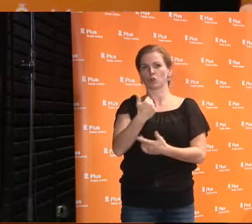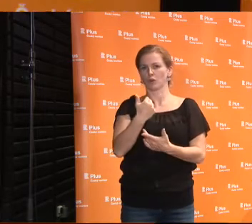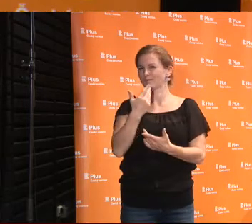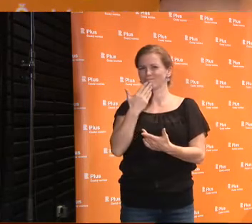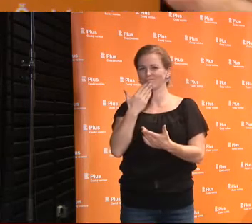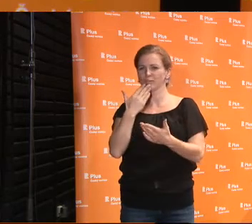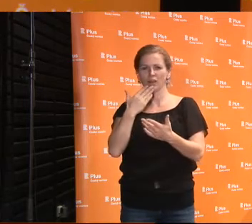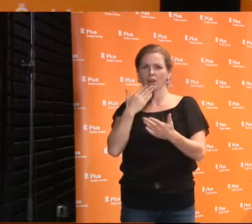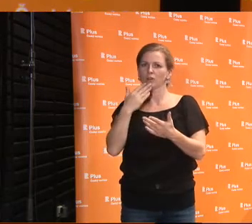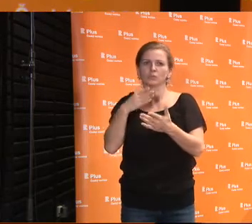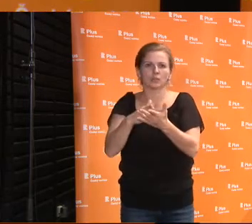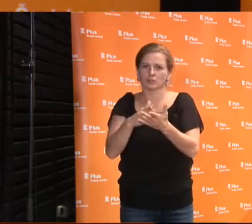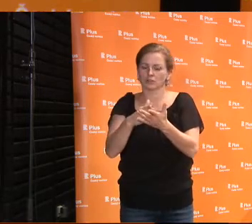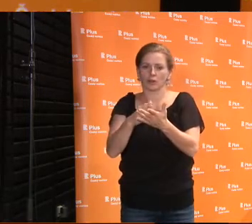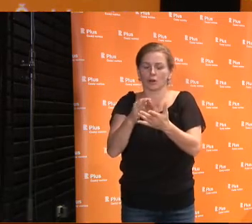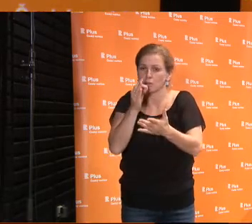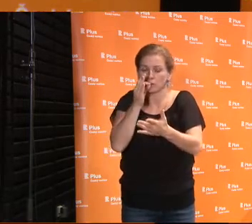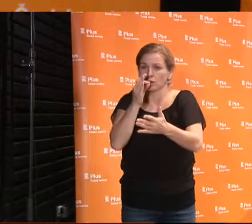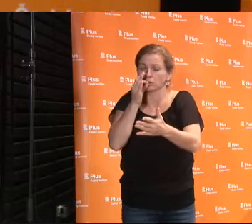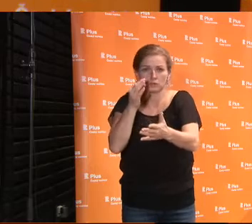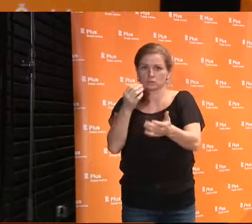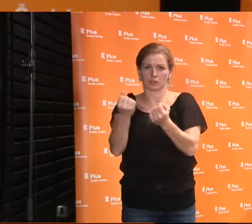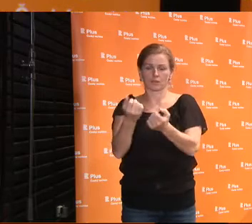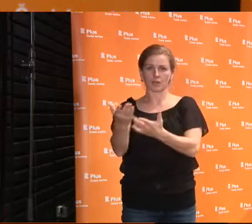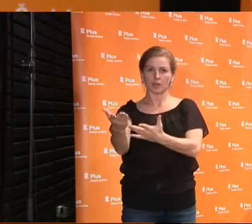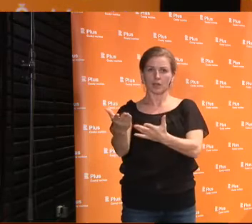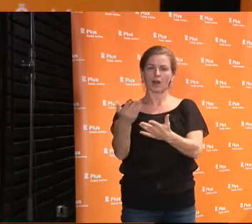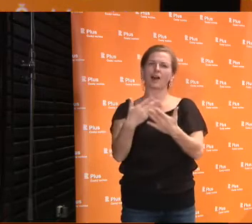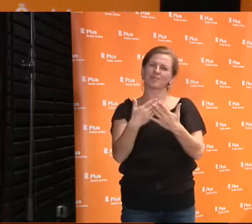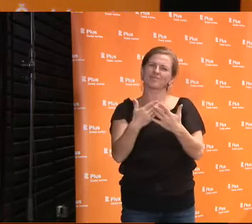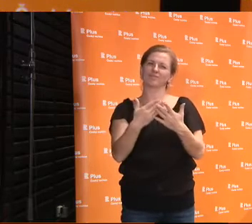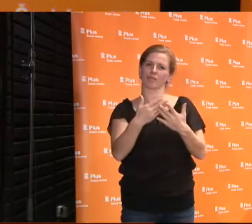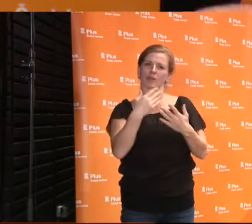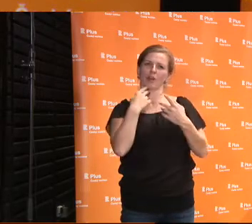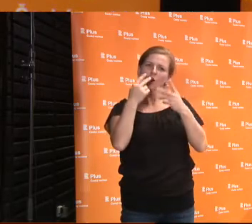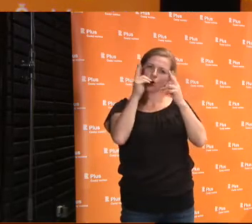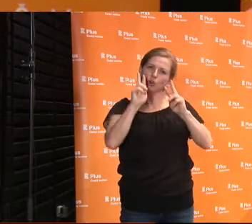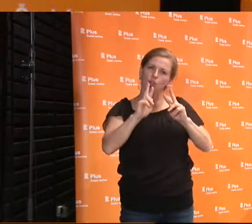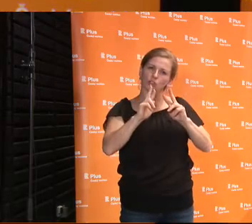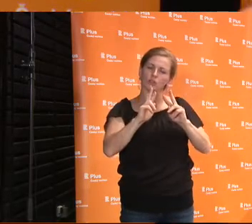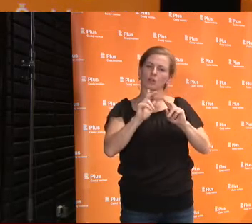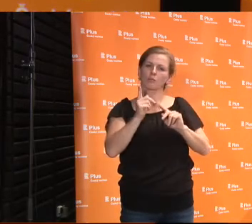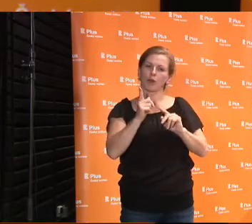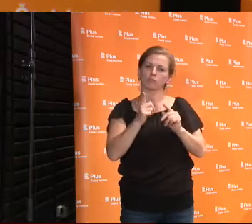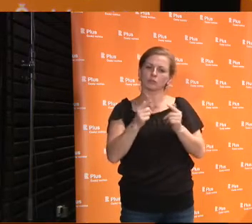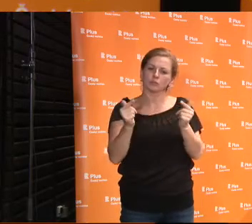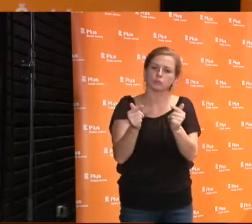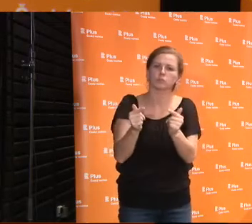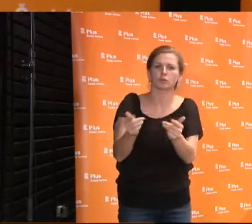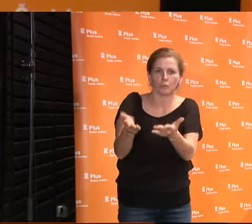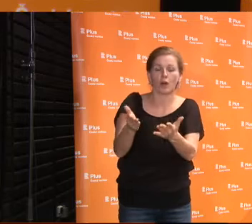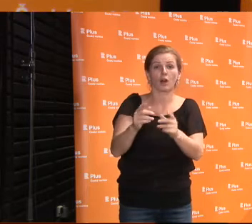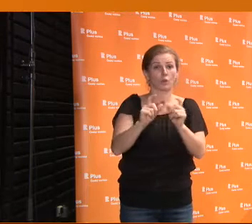aby té změně došlo, které jsou iniciovány zejména ze strany rodičů. A teď řekněme rodičů, kteří si lépe